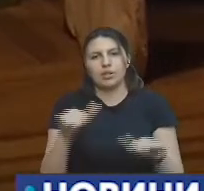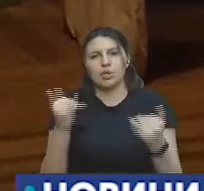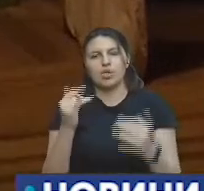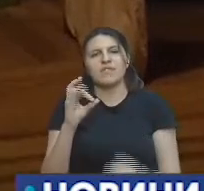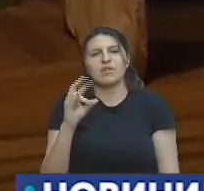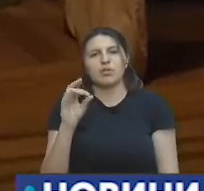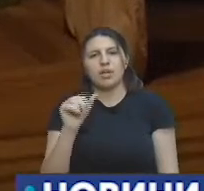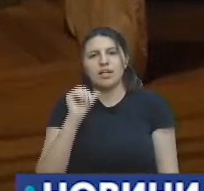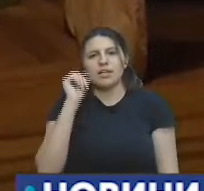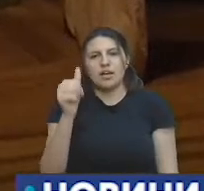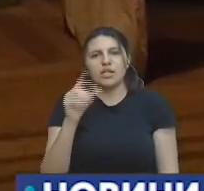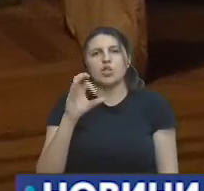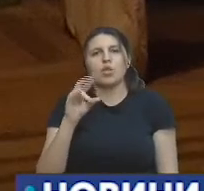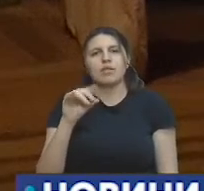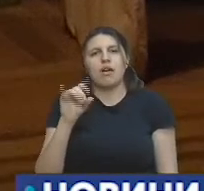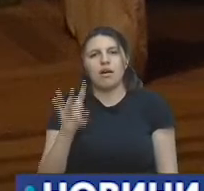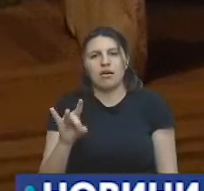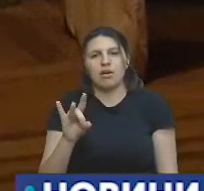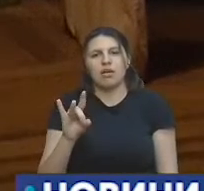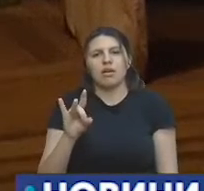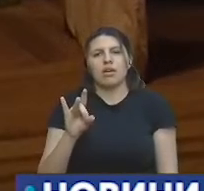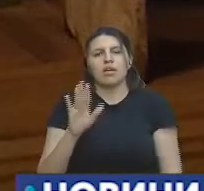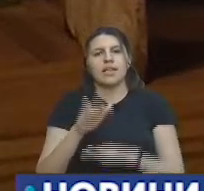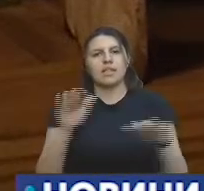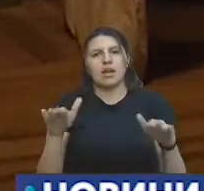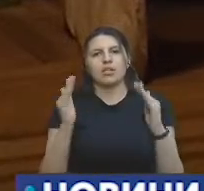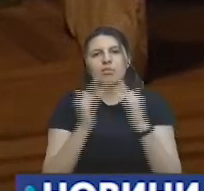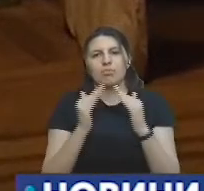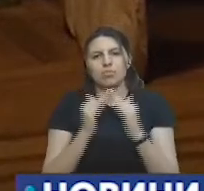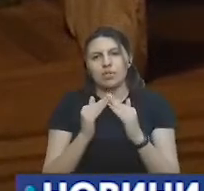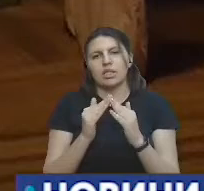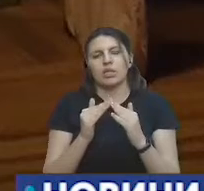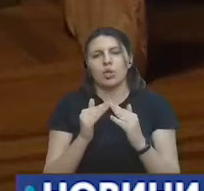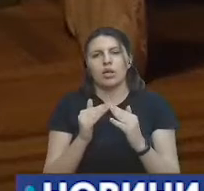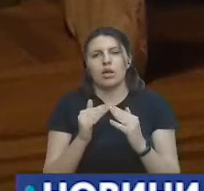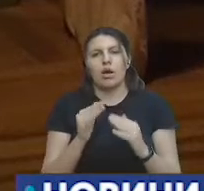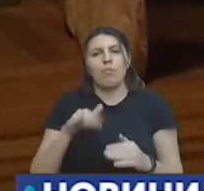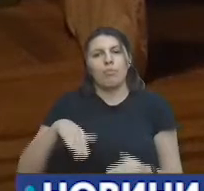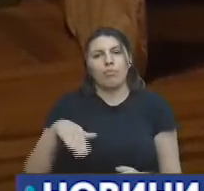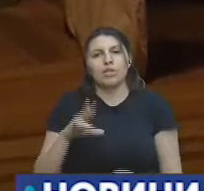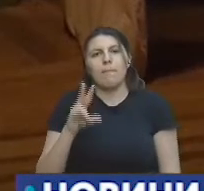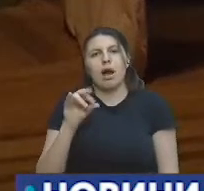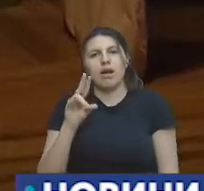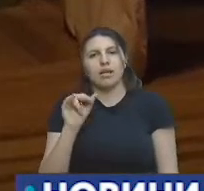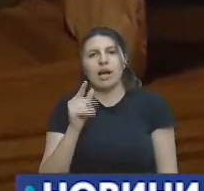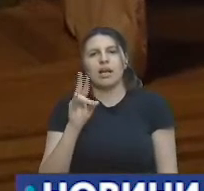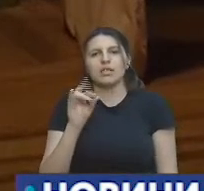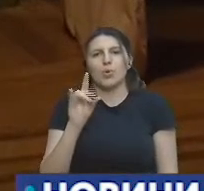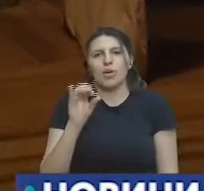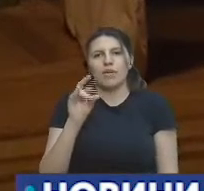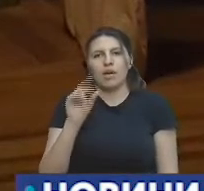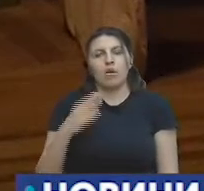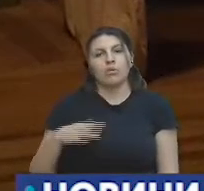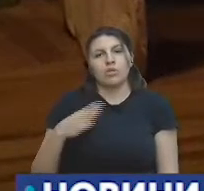завтра Солидар та дитячий будинок у Парасковіївці, потім Мар'їнка, Красногорівка. Ми очікуємо, що більш